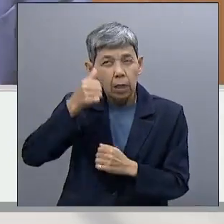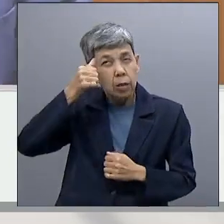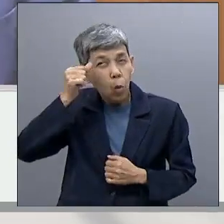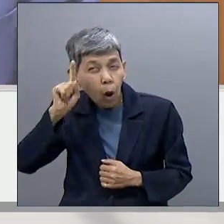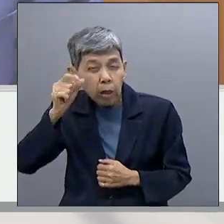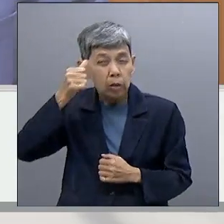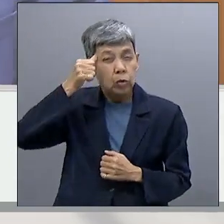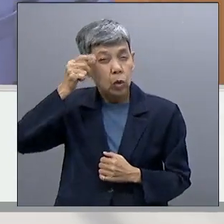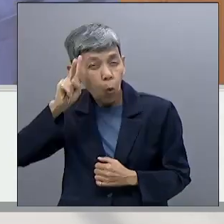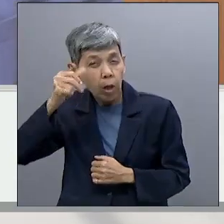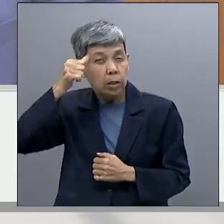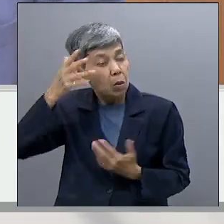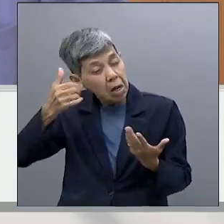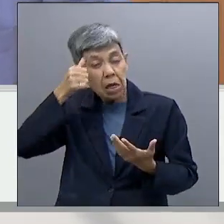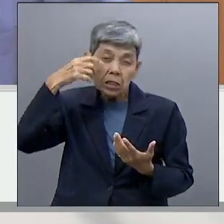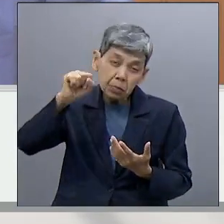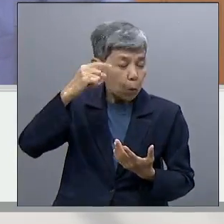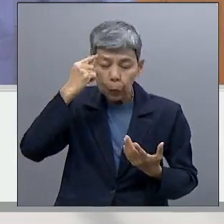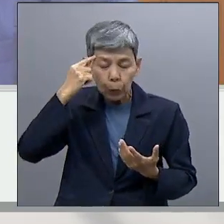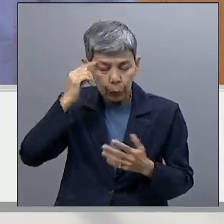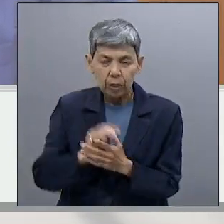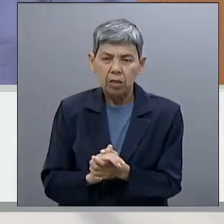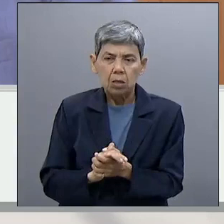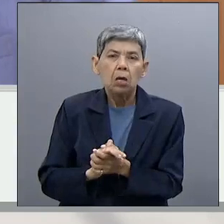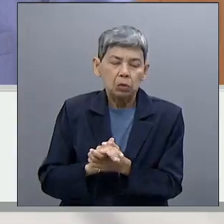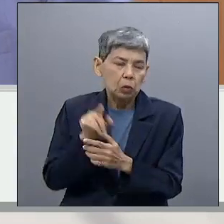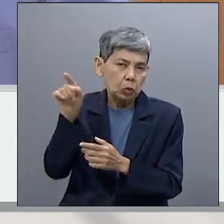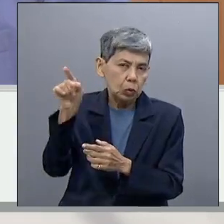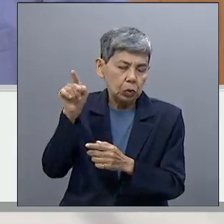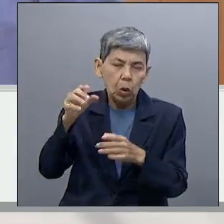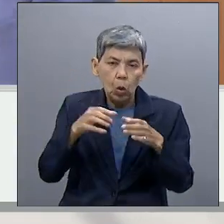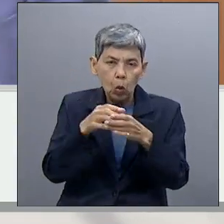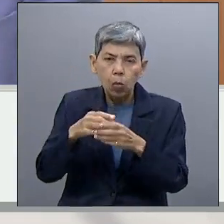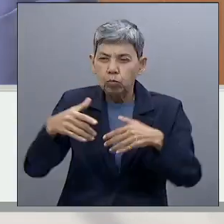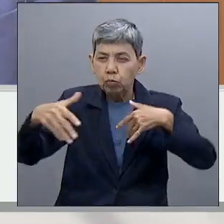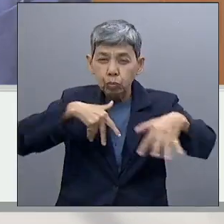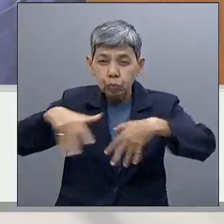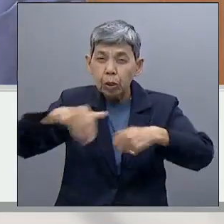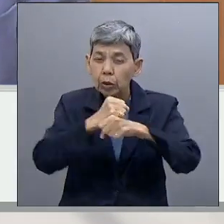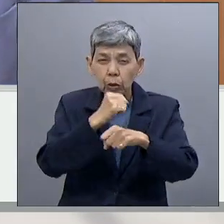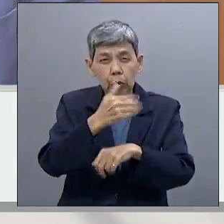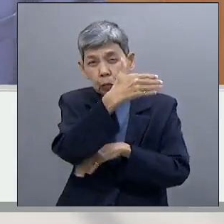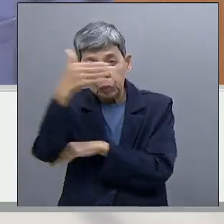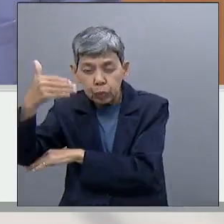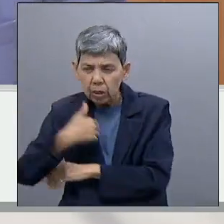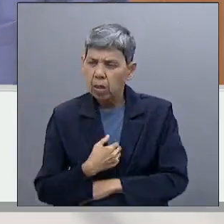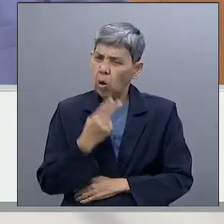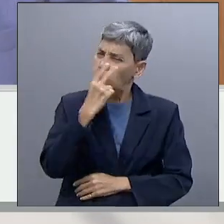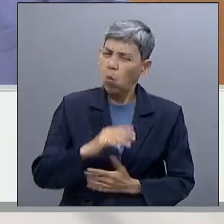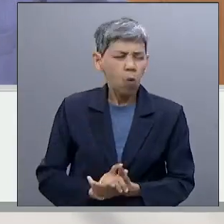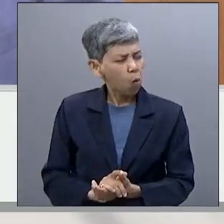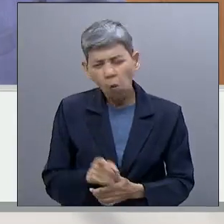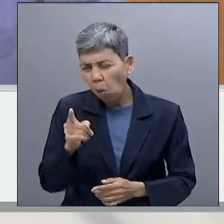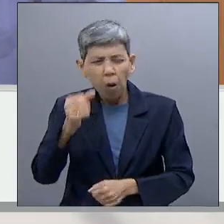10วันนี้ก็เพราะว่าเขาเชื่อว่าแรงกดดันของสังคมทั่วโลกที่แสดงออกโดยการประท้ว